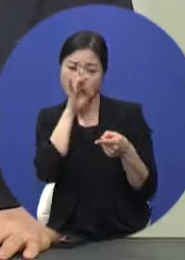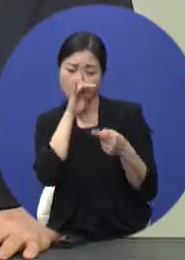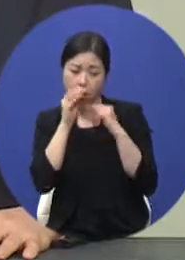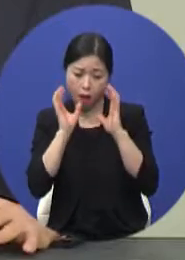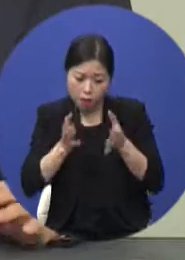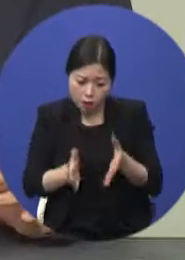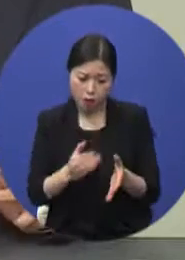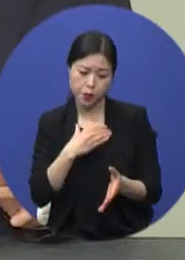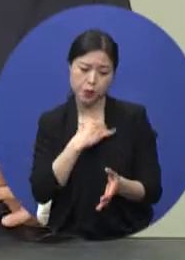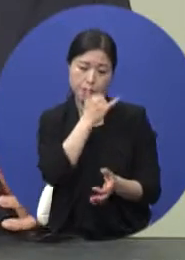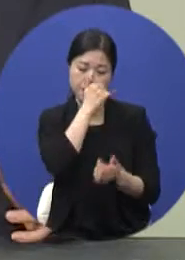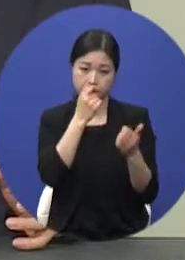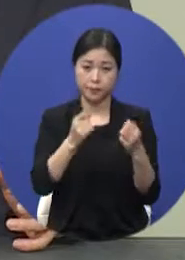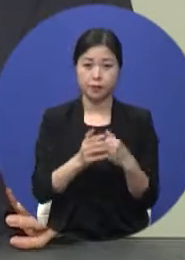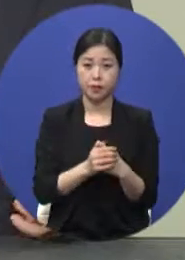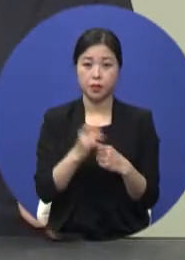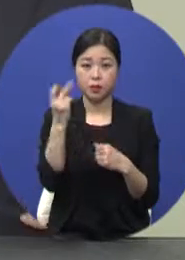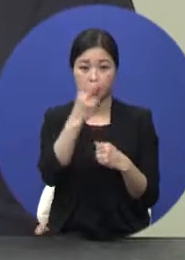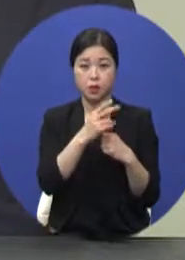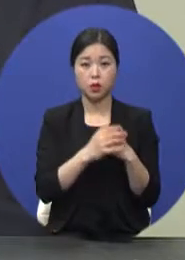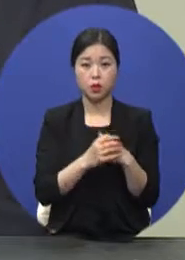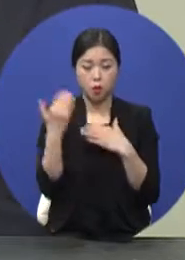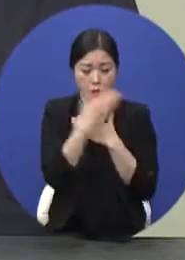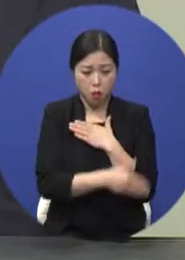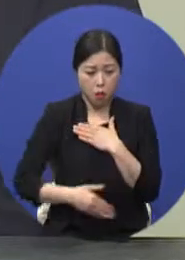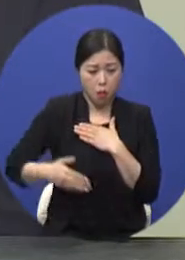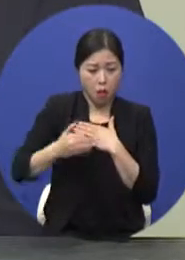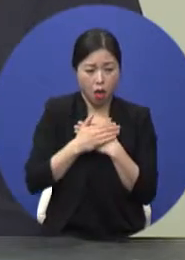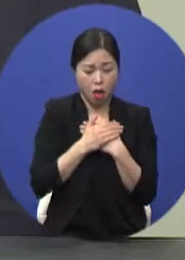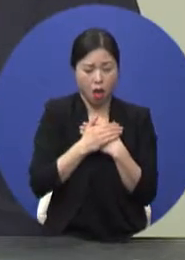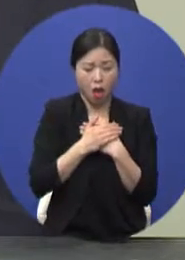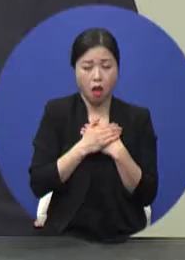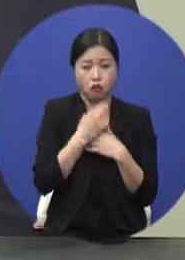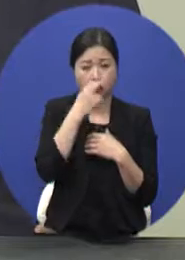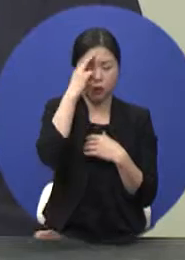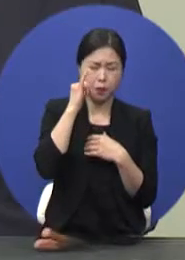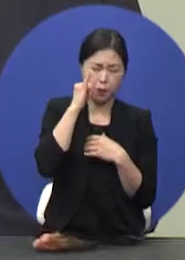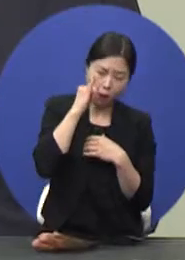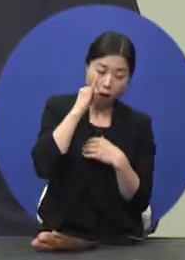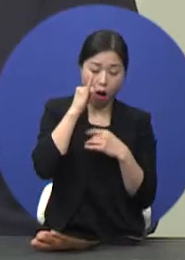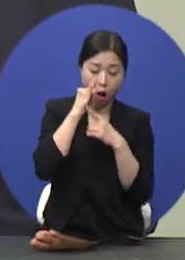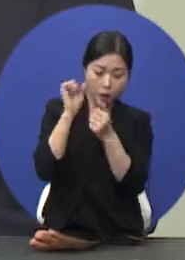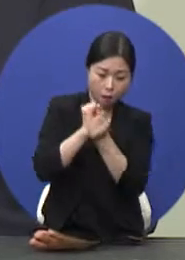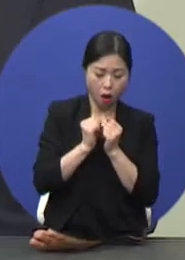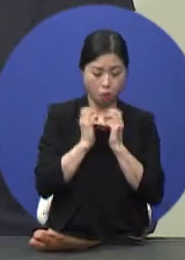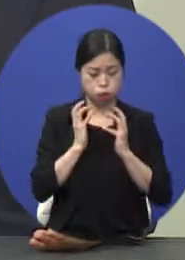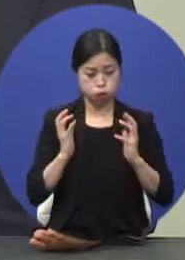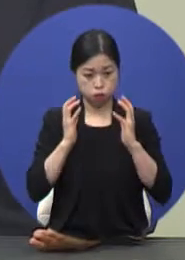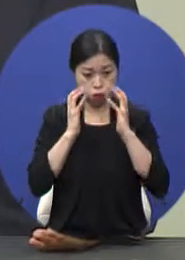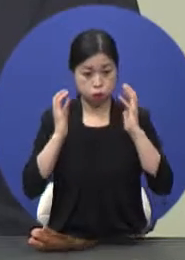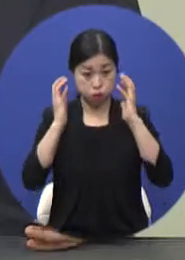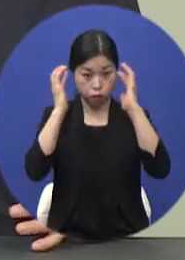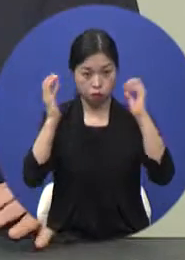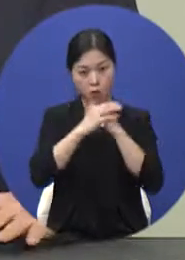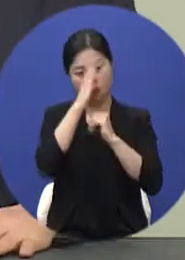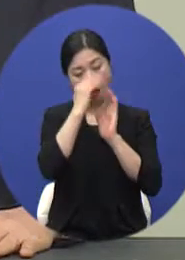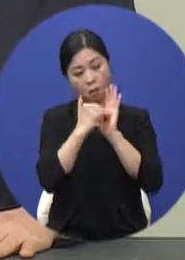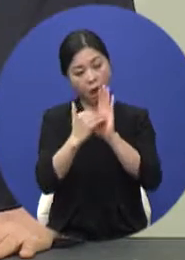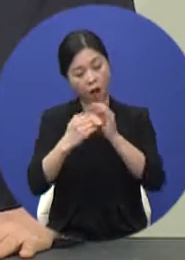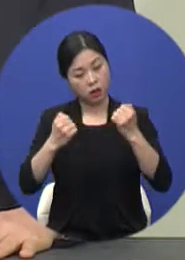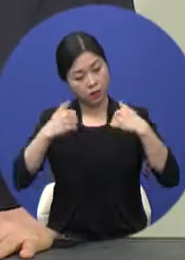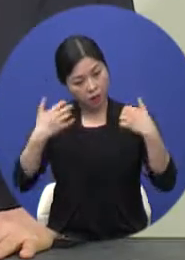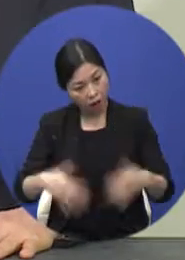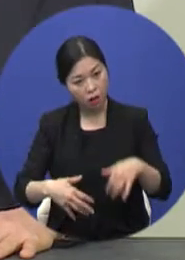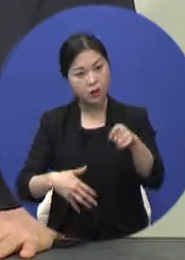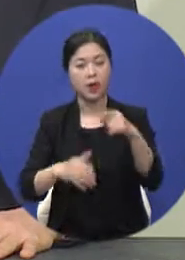나타나고 또 이제 알코올 증후군이라 해서 온몸이 다 부어 갖고 그 면역력이 떨어져서 이렇게 나타나는 경우 굉장히 많거든요. 그 외에도 여러 가지